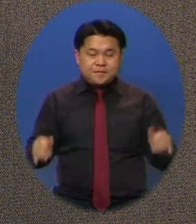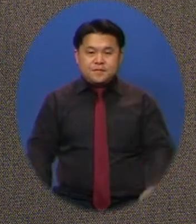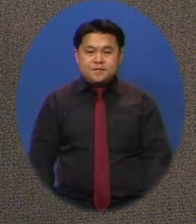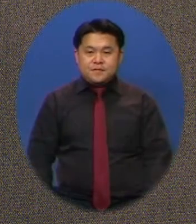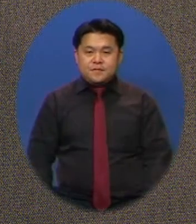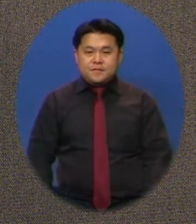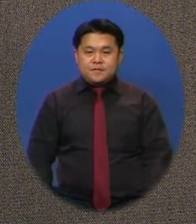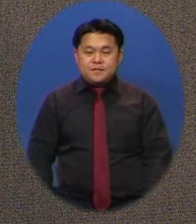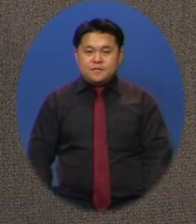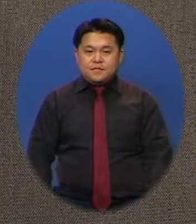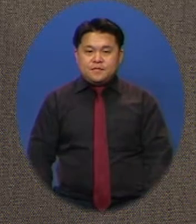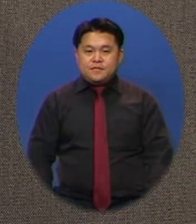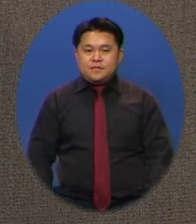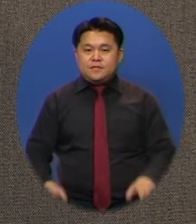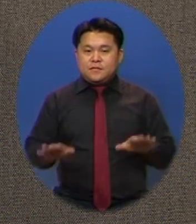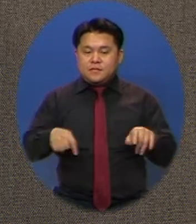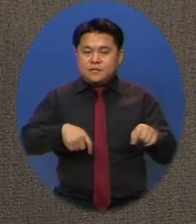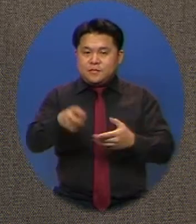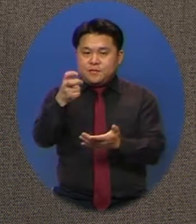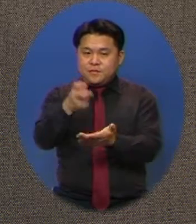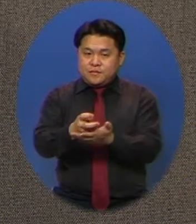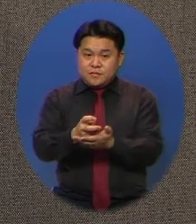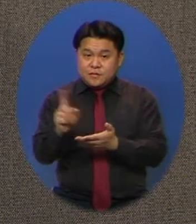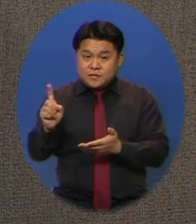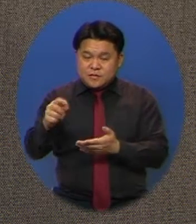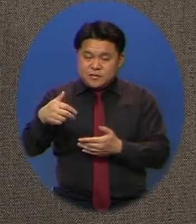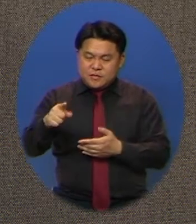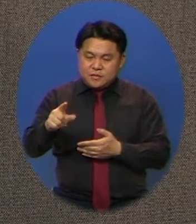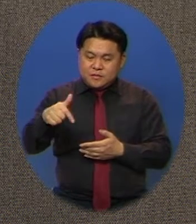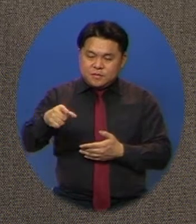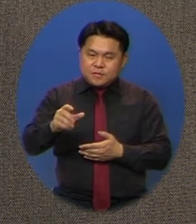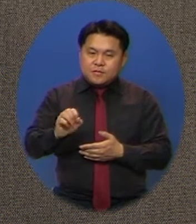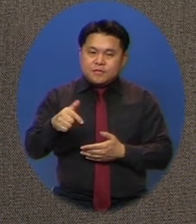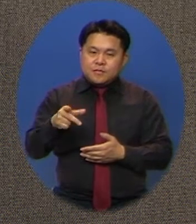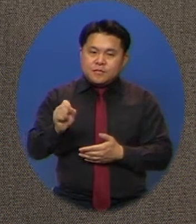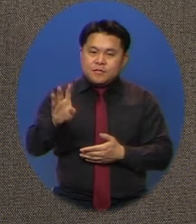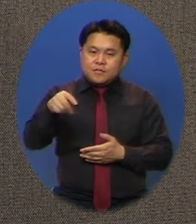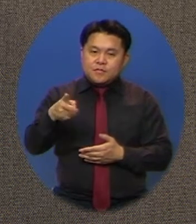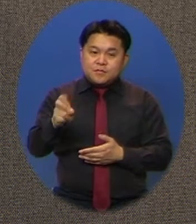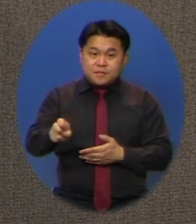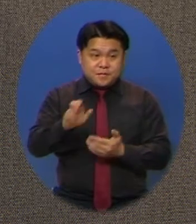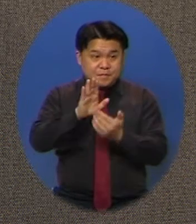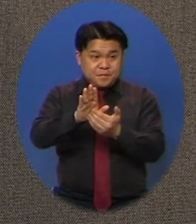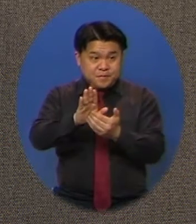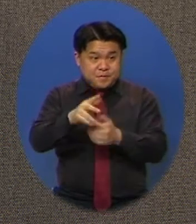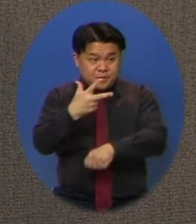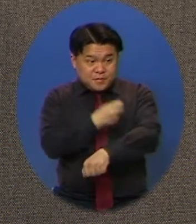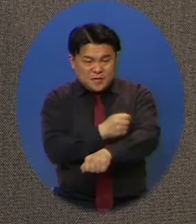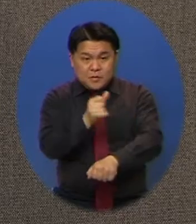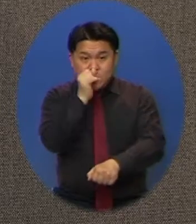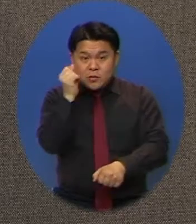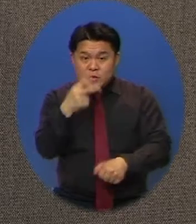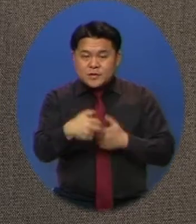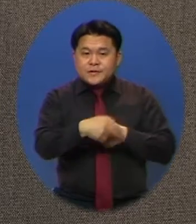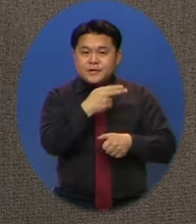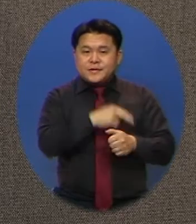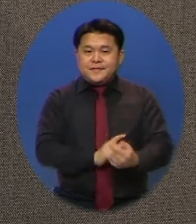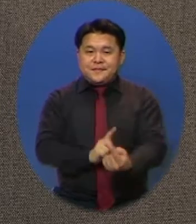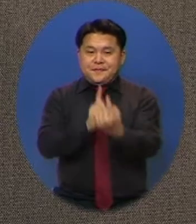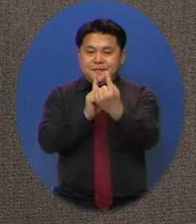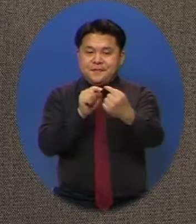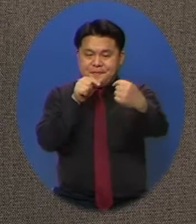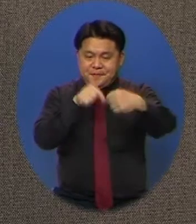되겠고요. 이번에 정책을 자궁경부암 예방접종만 하는 게 아니고 의사가